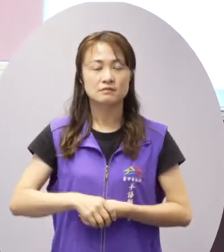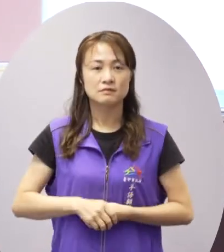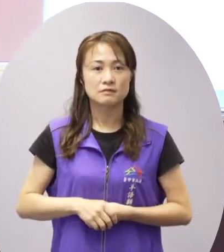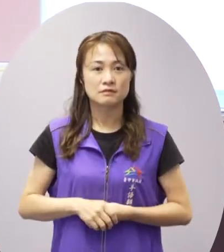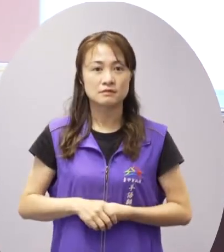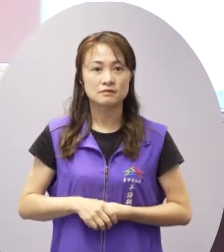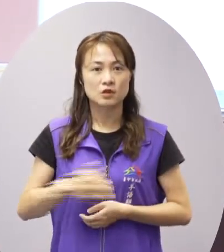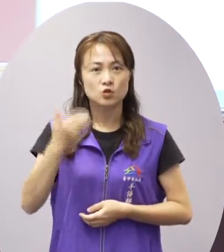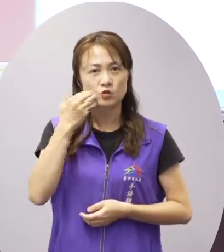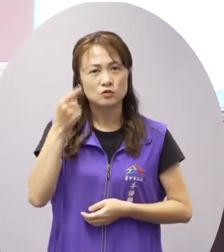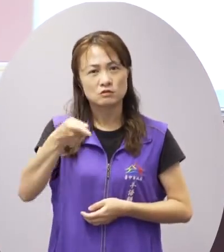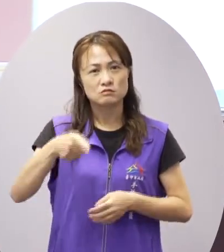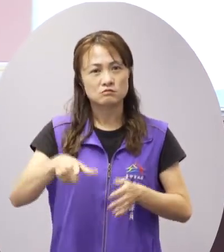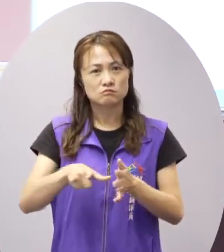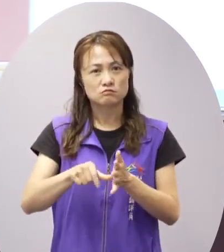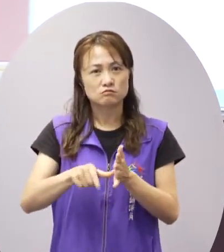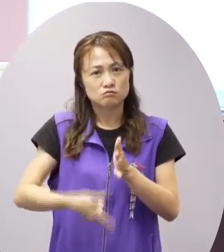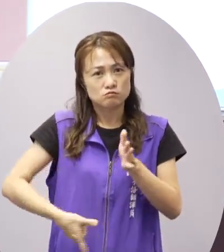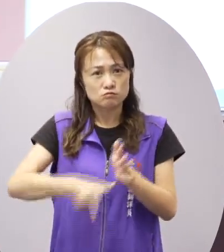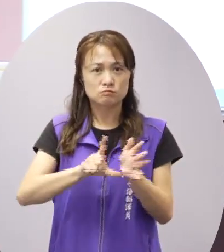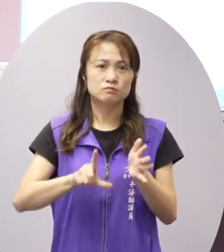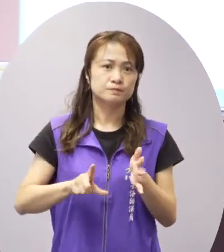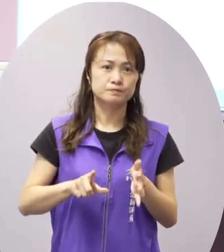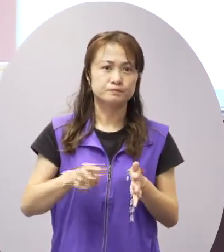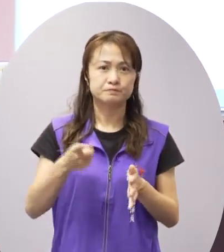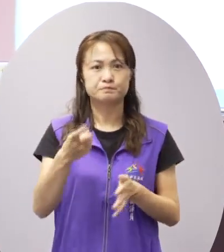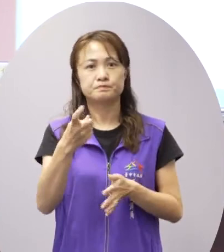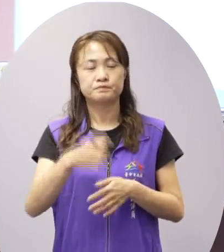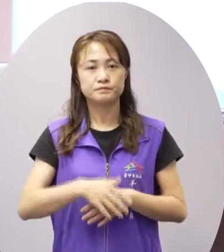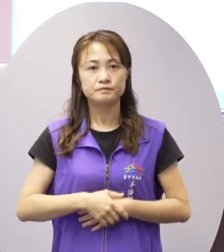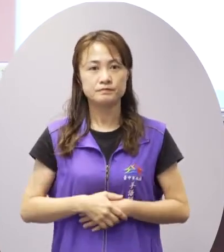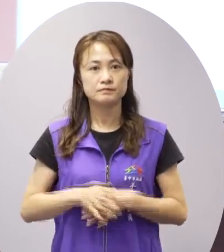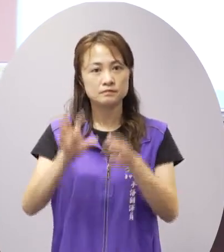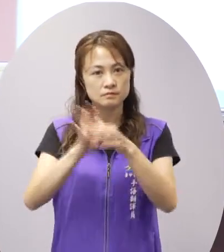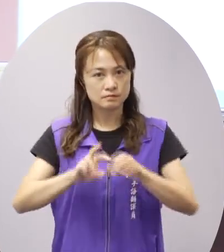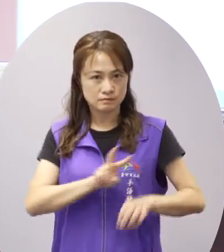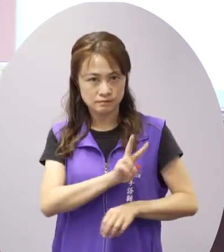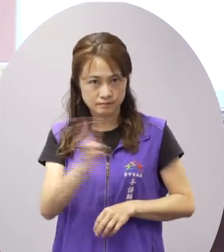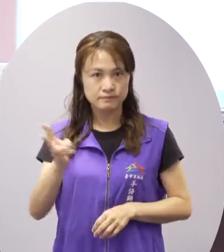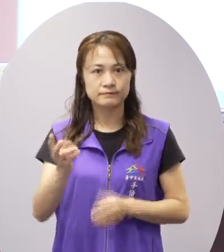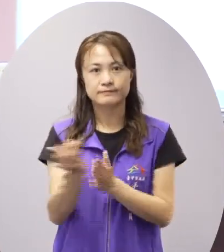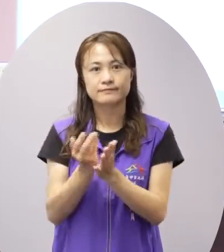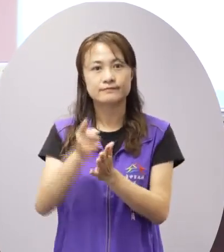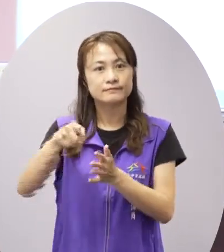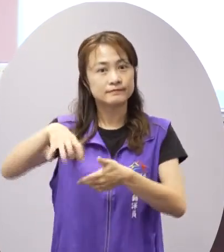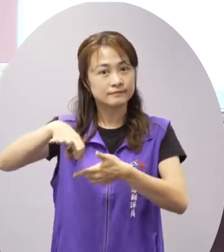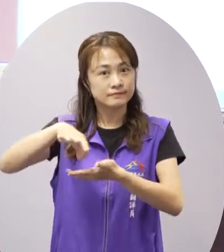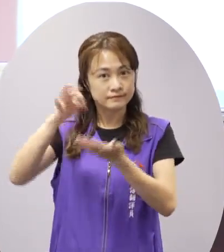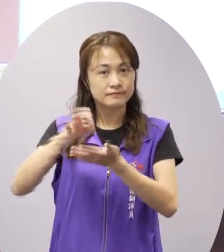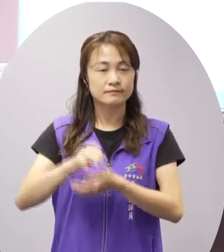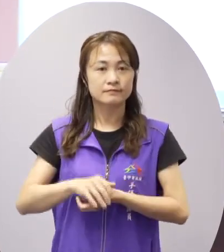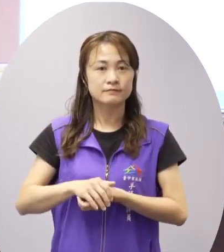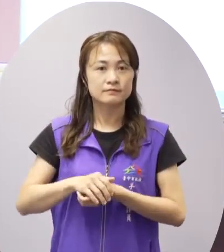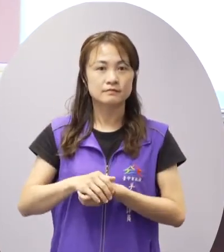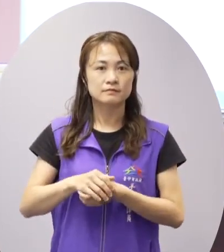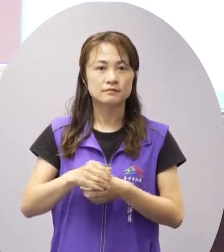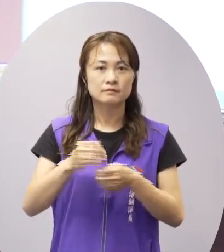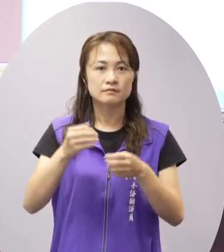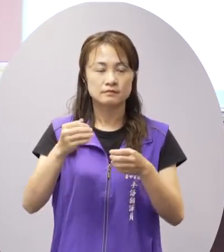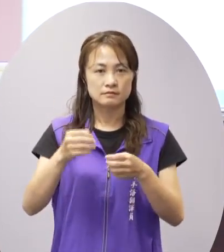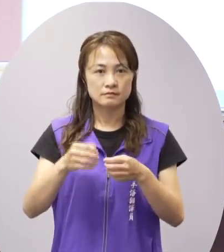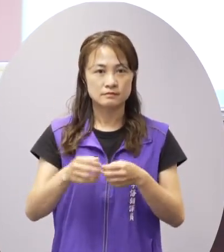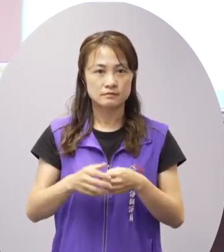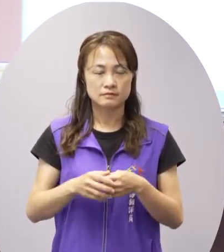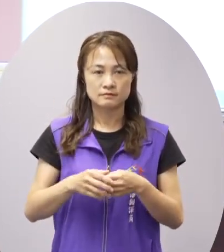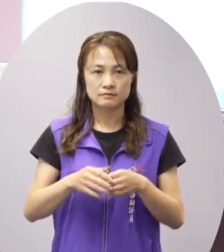话就没有办法。所以说我们这一点就改成刚刚罗局长建议的，改成比较弹性，这一次或下一次好的这个